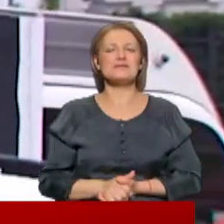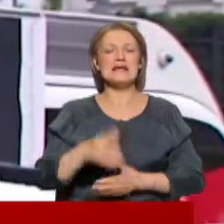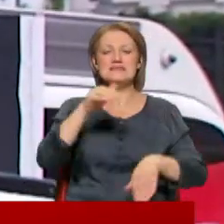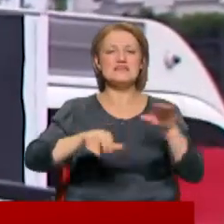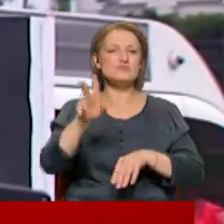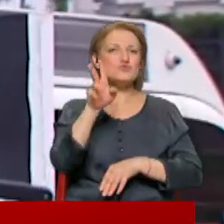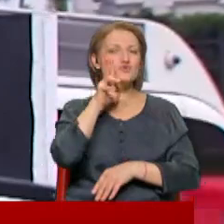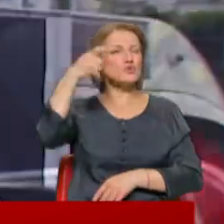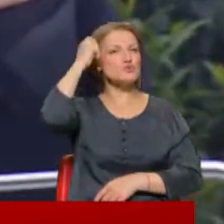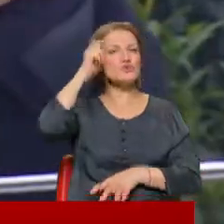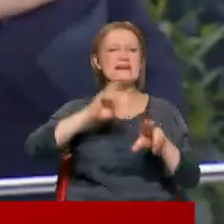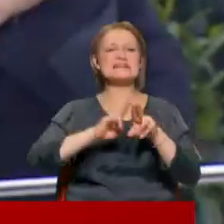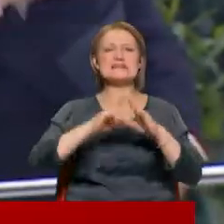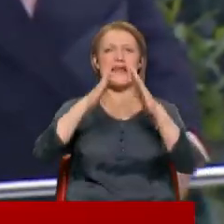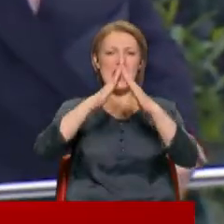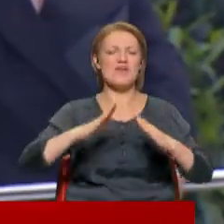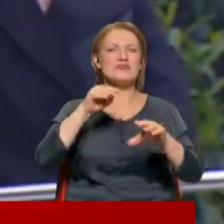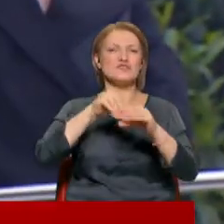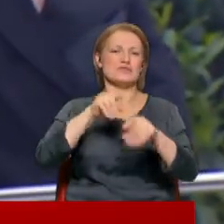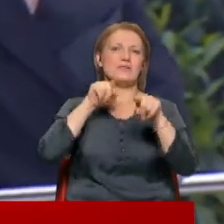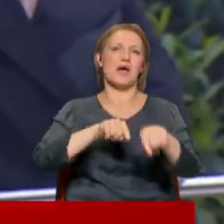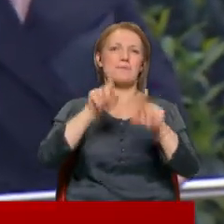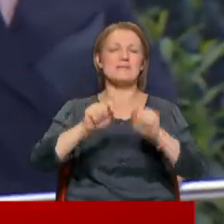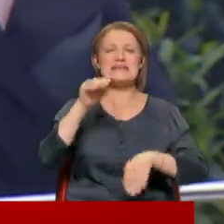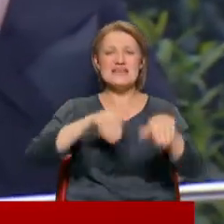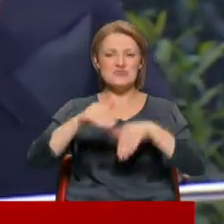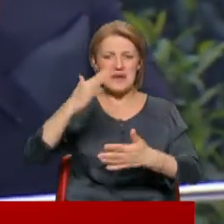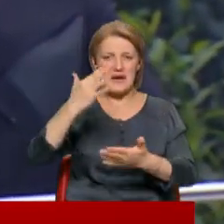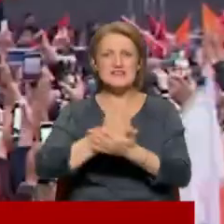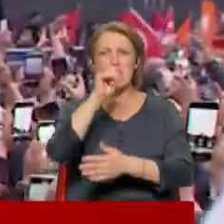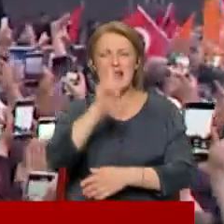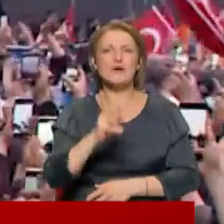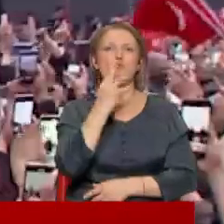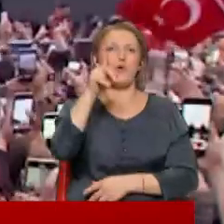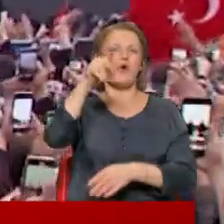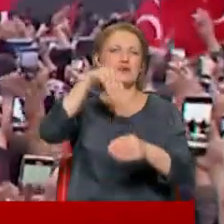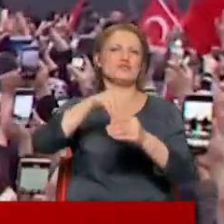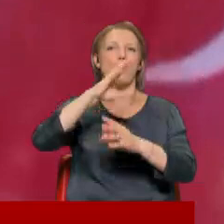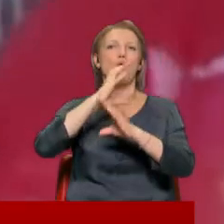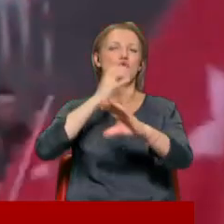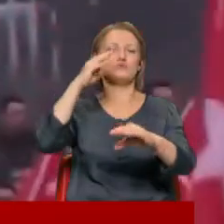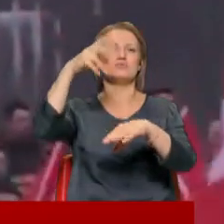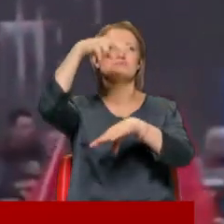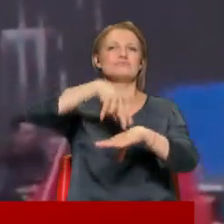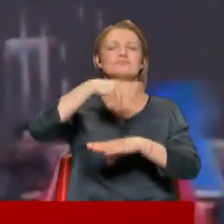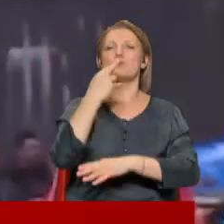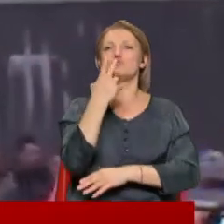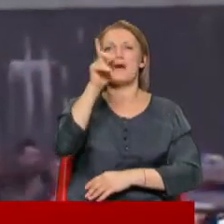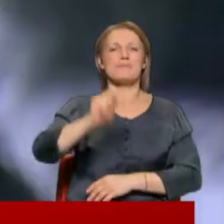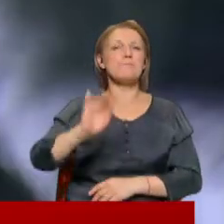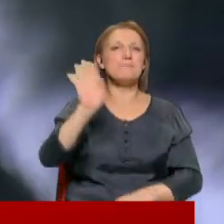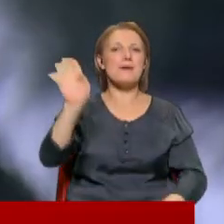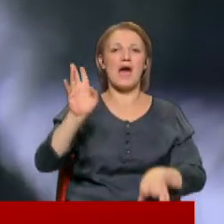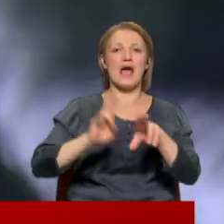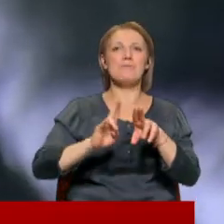Seçim sonuçlarını Üsküdar Kısıklı'daki konutunda takip etti Erdoğan. Seçimi kazanınca da ilk konuşmasını orada yaptı otobüs üstünde. Bay bay Kemal